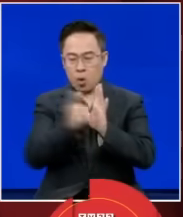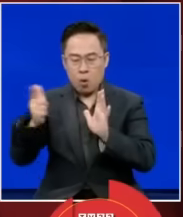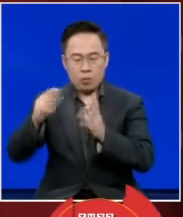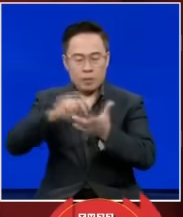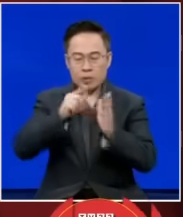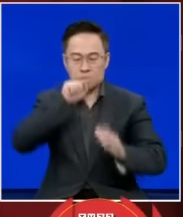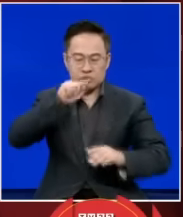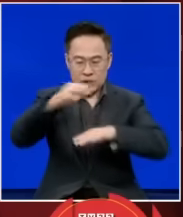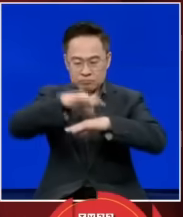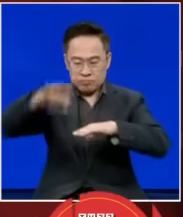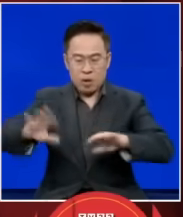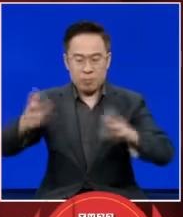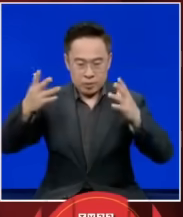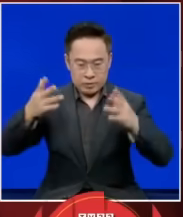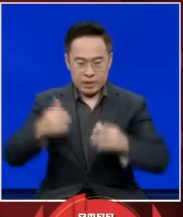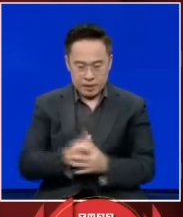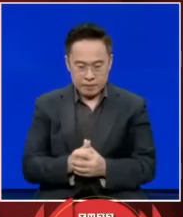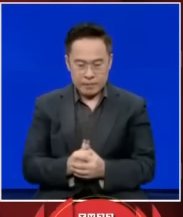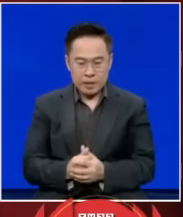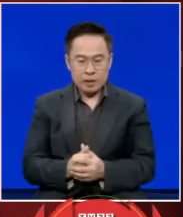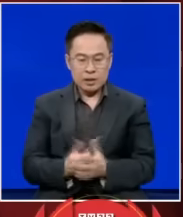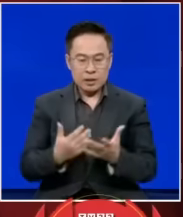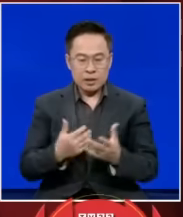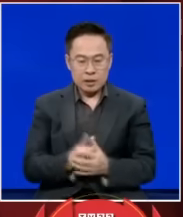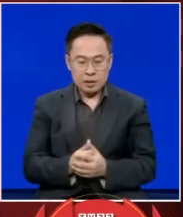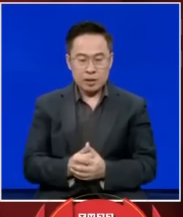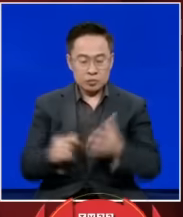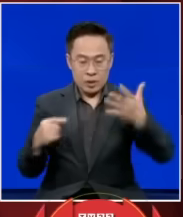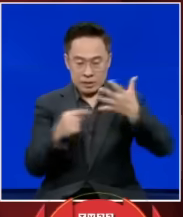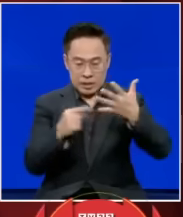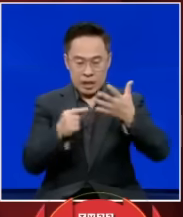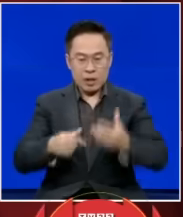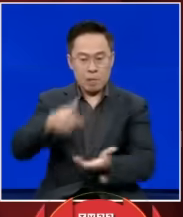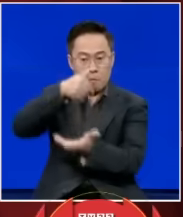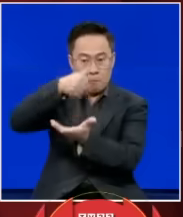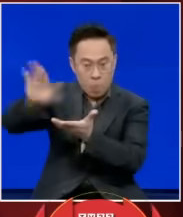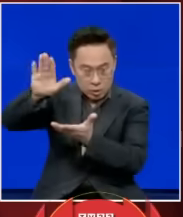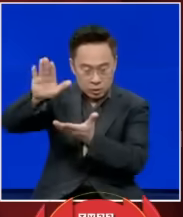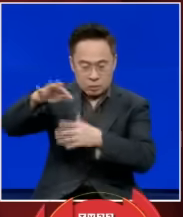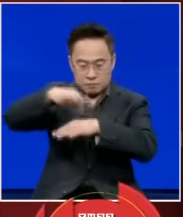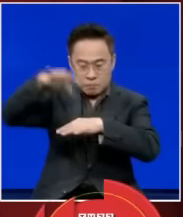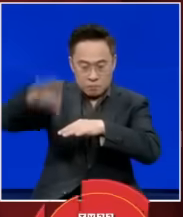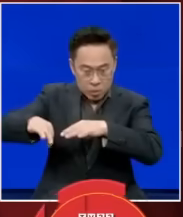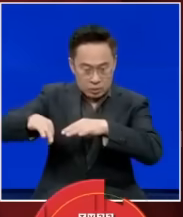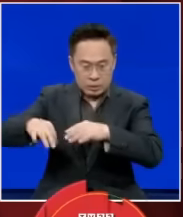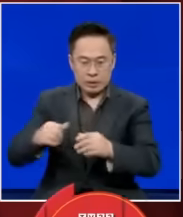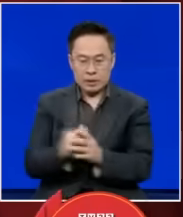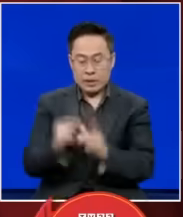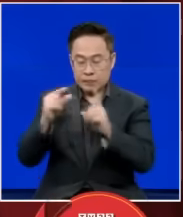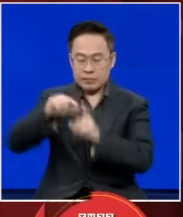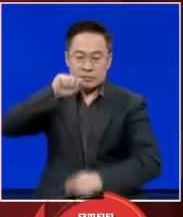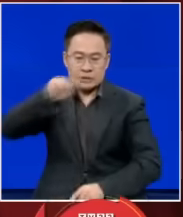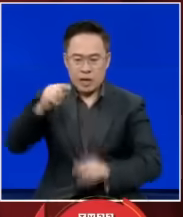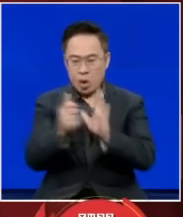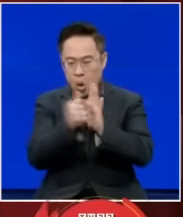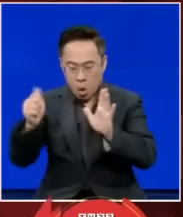137 139 5คือถูกสั่งลงโทษปลดออกหรือไล่ออกทีนี้ไอ้วันออกจากราชการเนี่ยถ้าเกิดถูกสั่งให้ออกหรือปลดออก